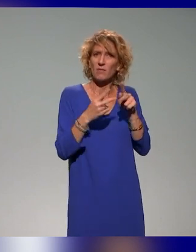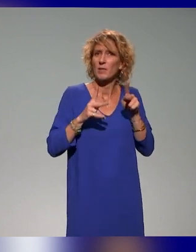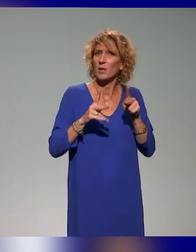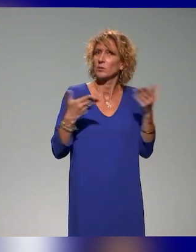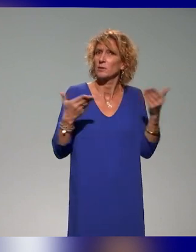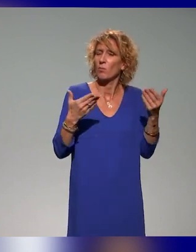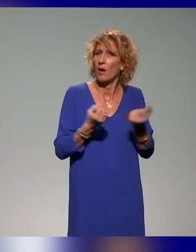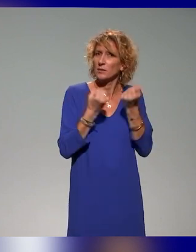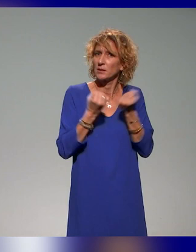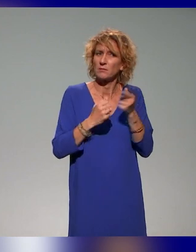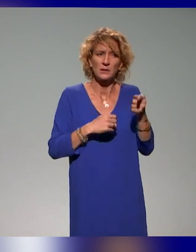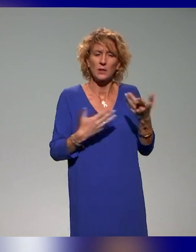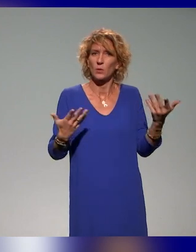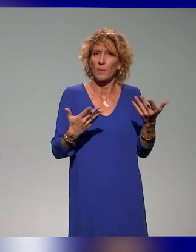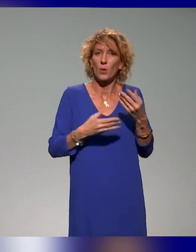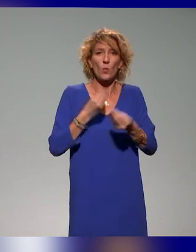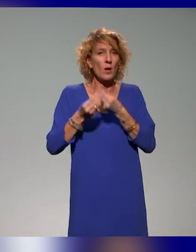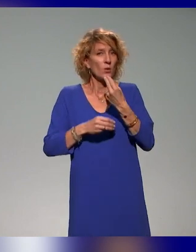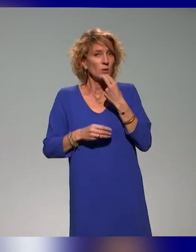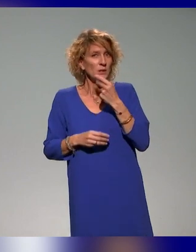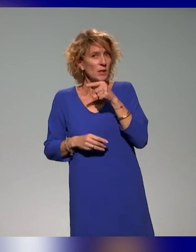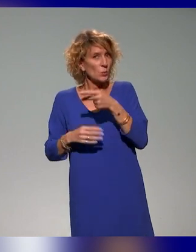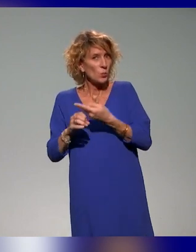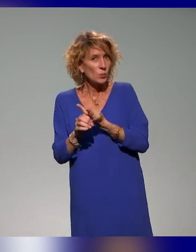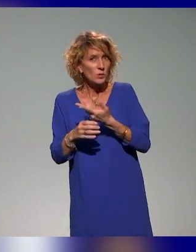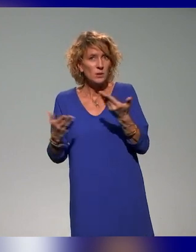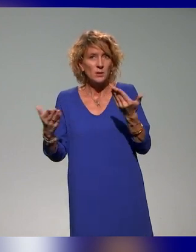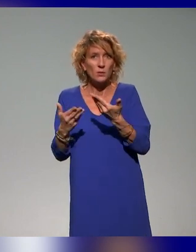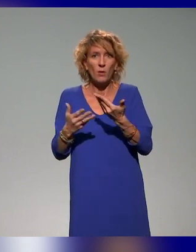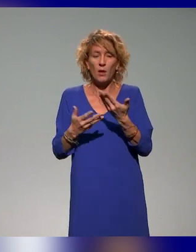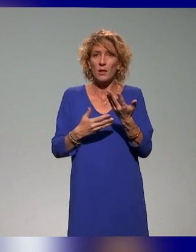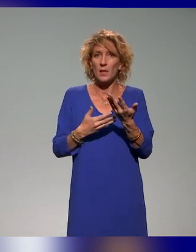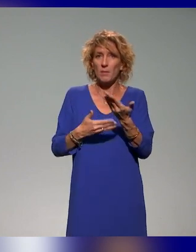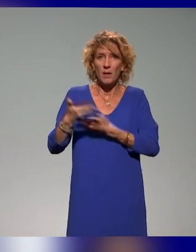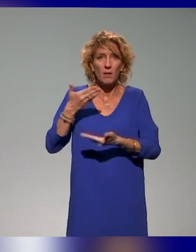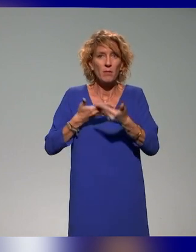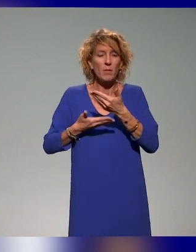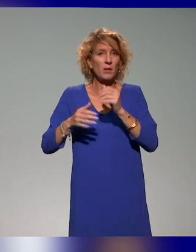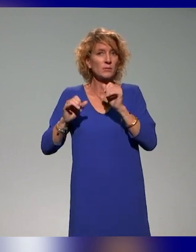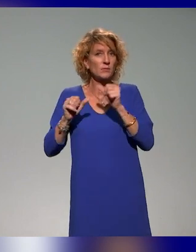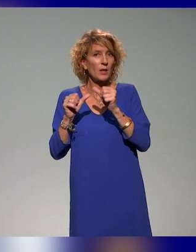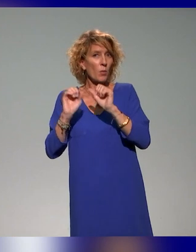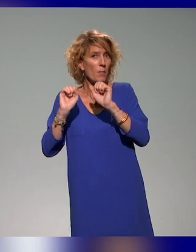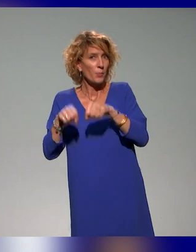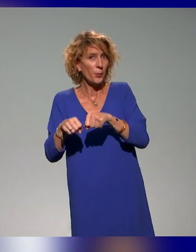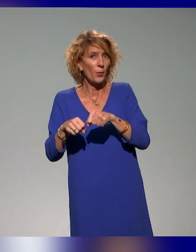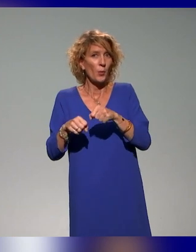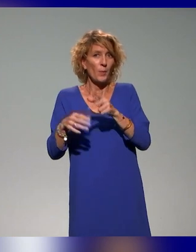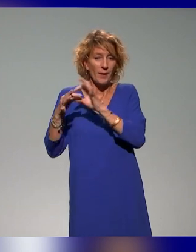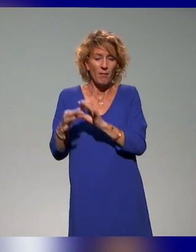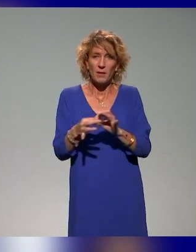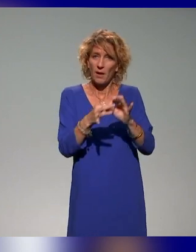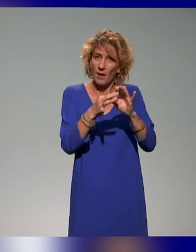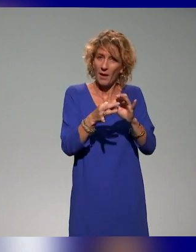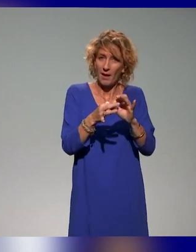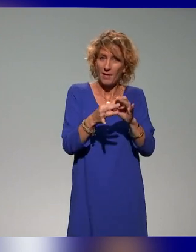cette activité ou derrière l'usage de cet outil, et qu'est-ce qu'on peut faire à la place tout en respectant l'intentionnalité pédagogique de